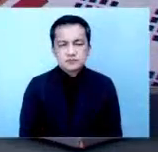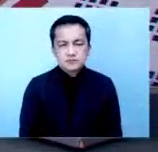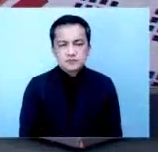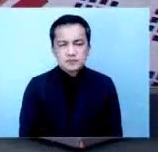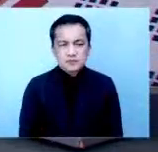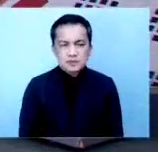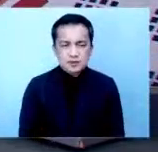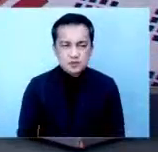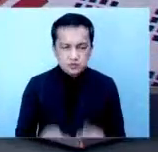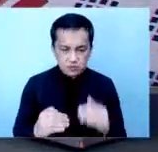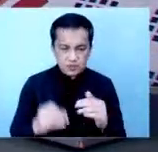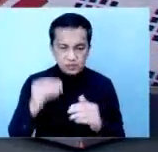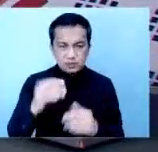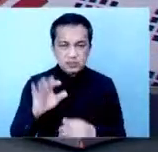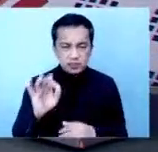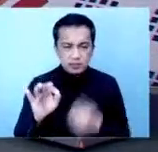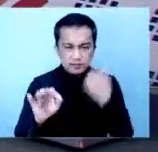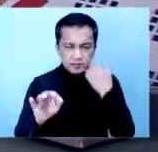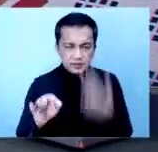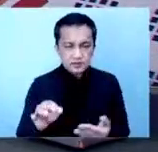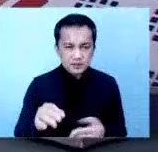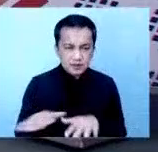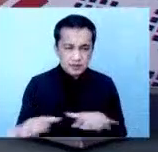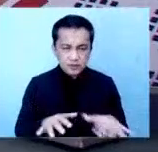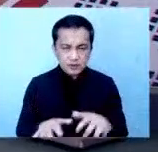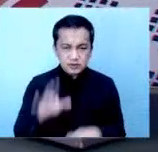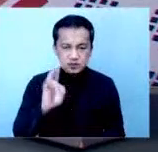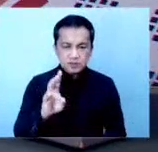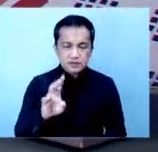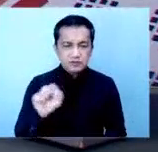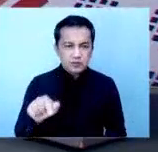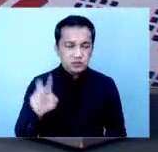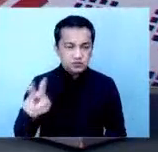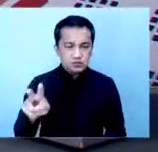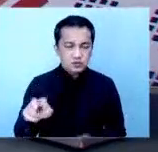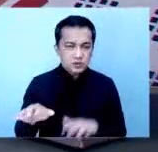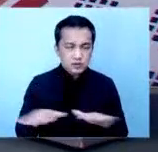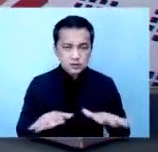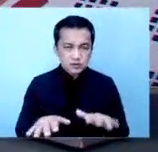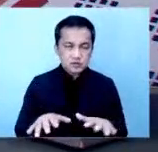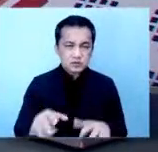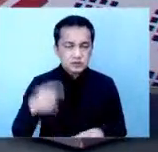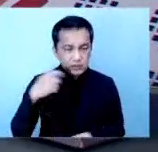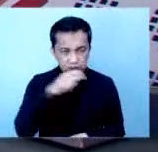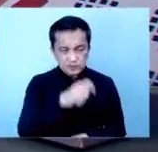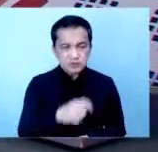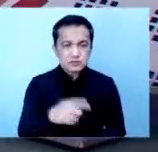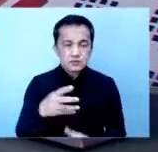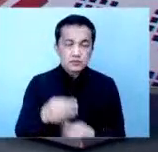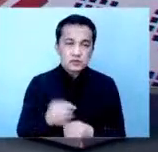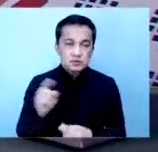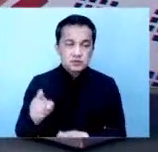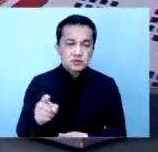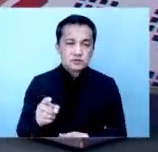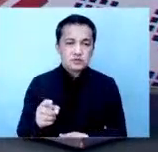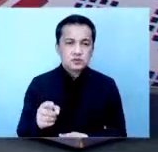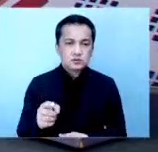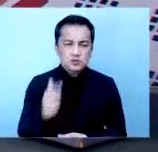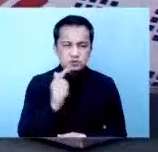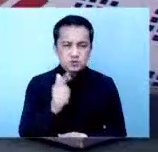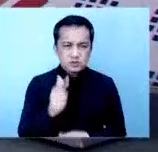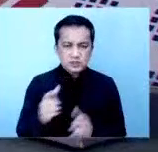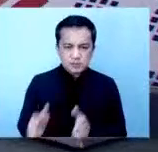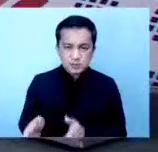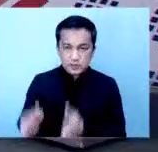Umakyat na sa 9 ang patay sa magnitude 7.2 na lindol sa Taiwan. Bukod dyan, lagpas 20 gusali ang gumuho